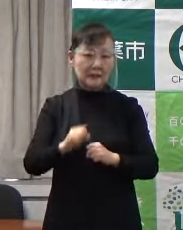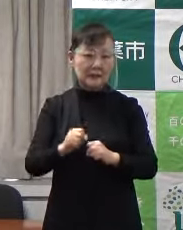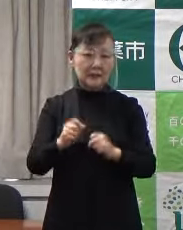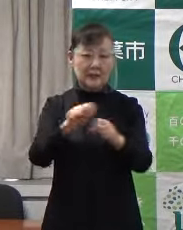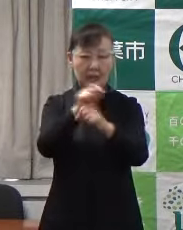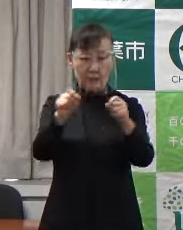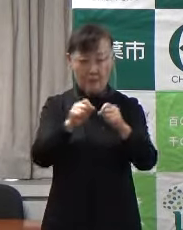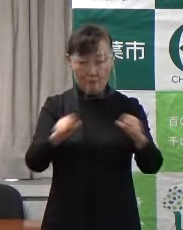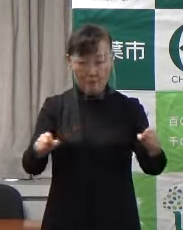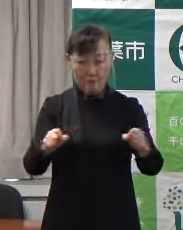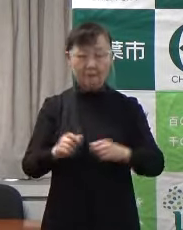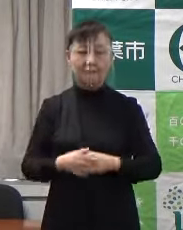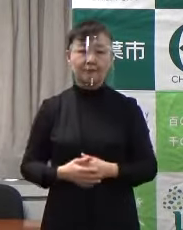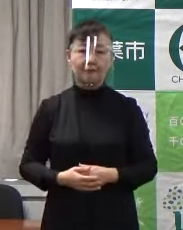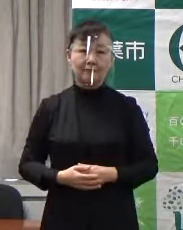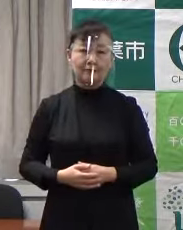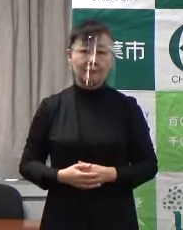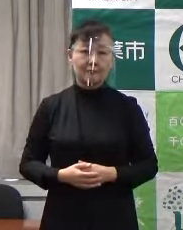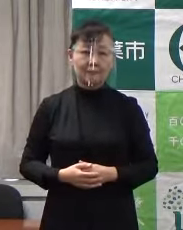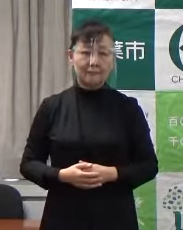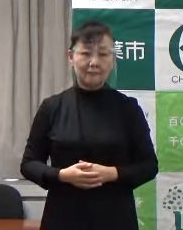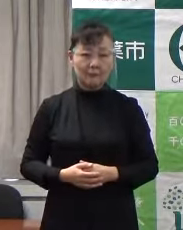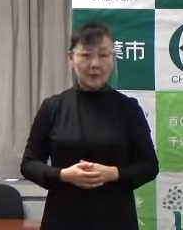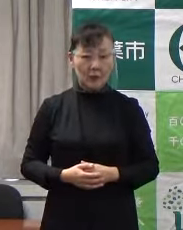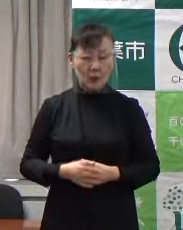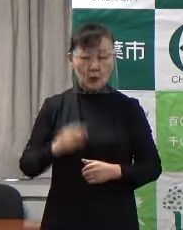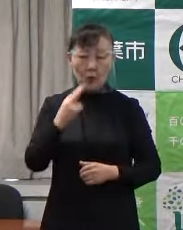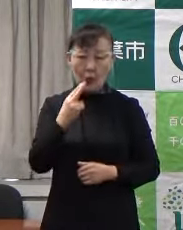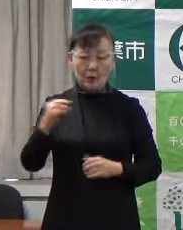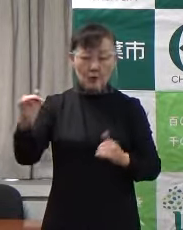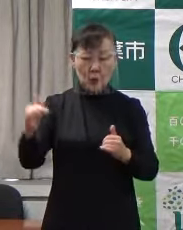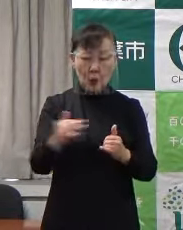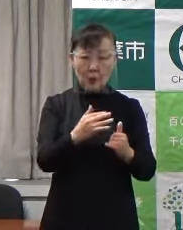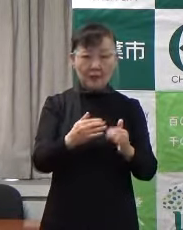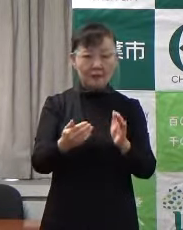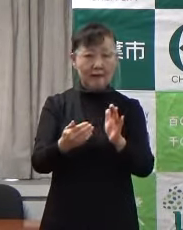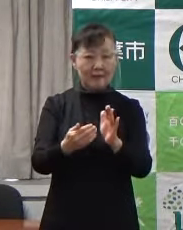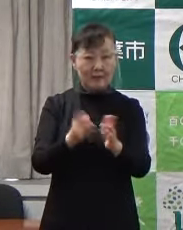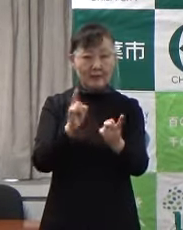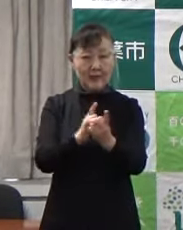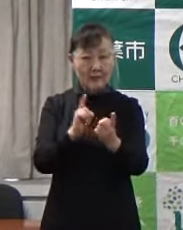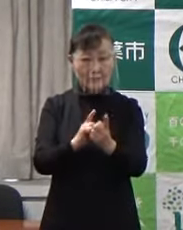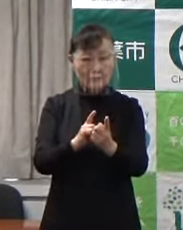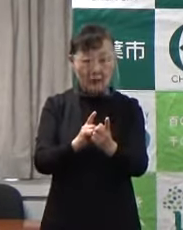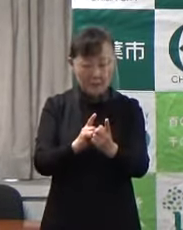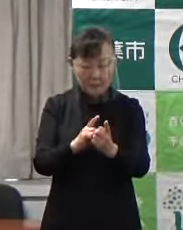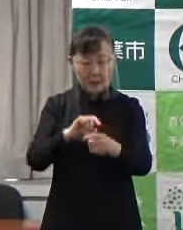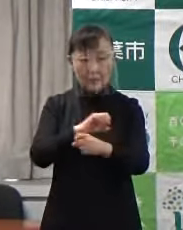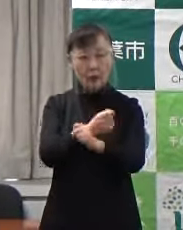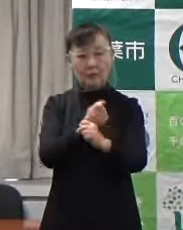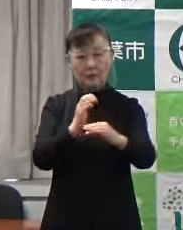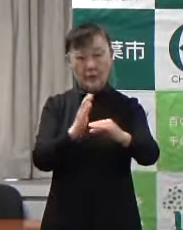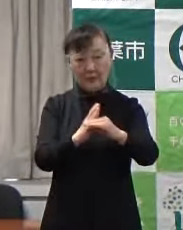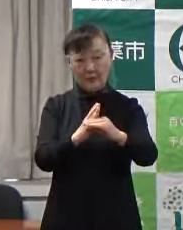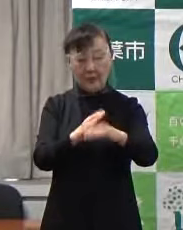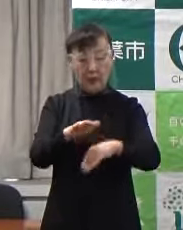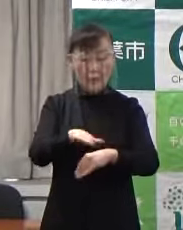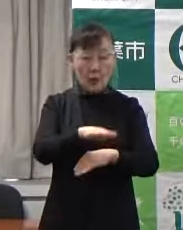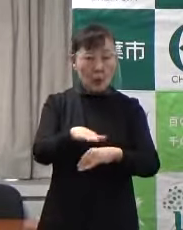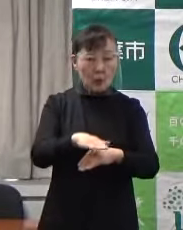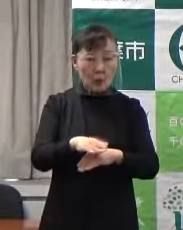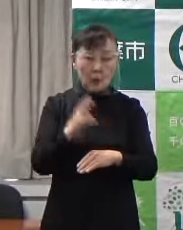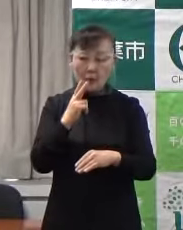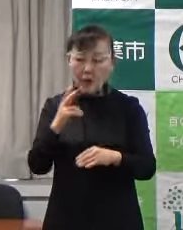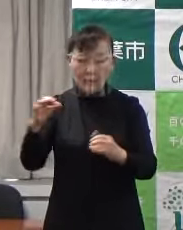てになります。千葉市はこの受動喫煙対策各種取り組んできておりますが、 その中で子どもの受動喫